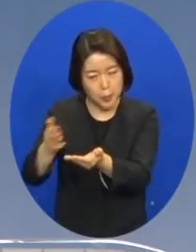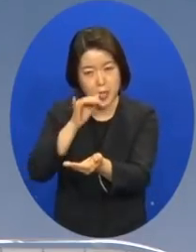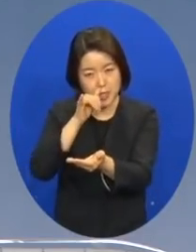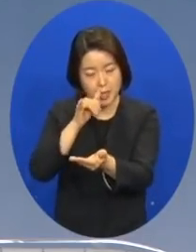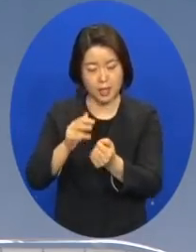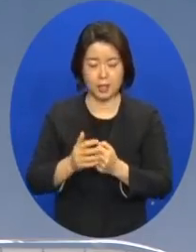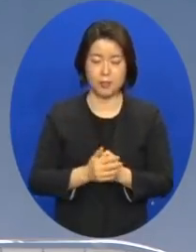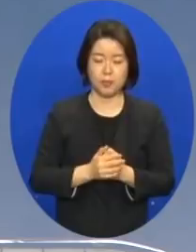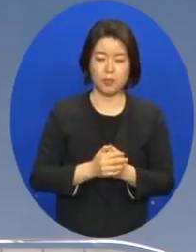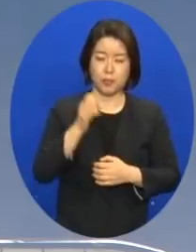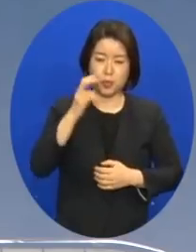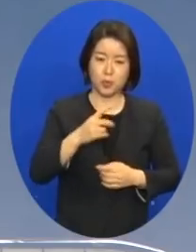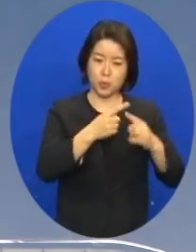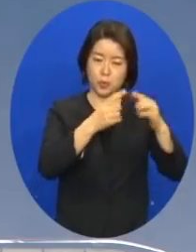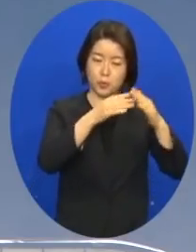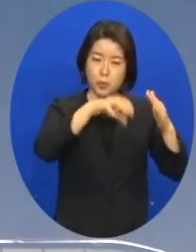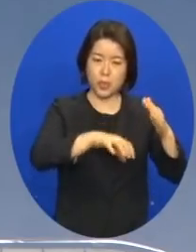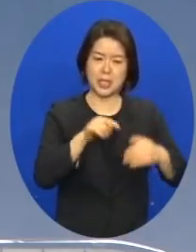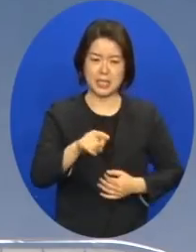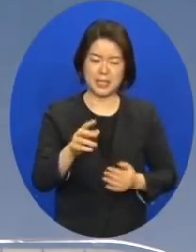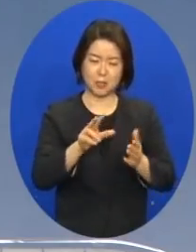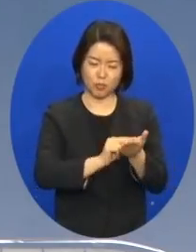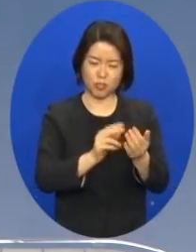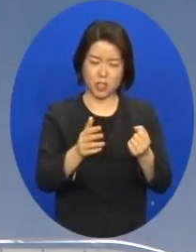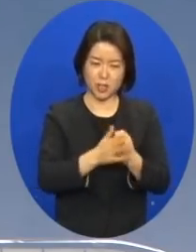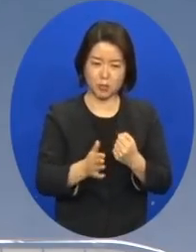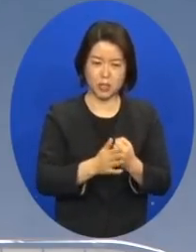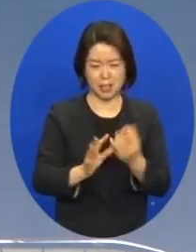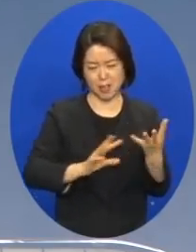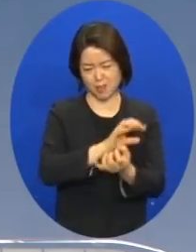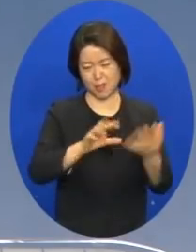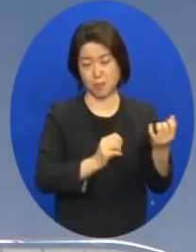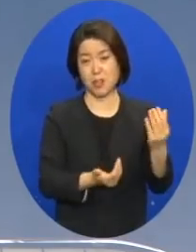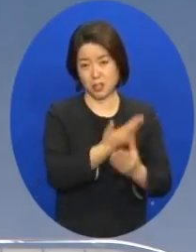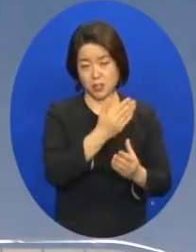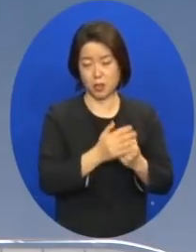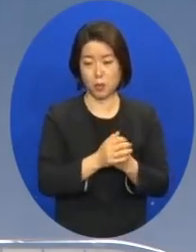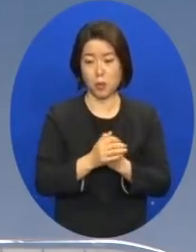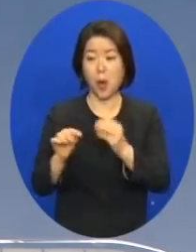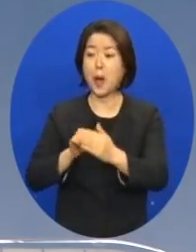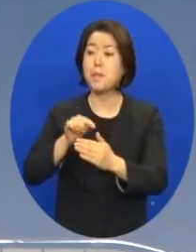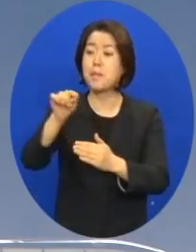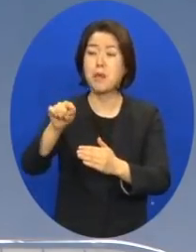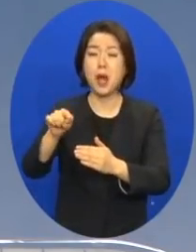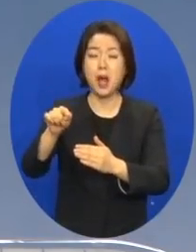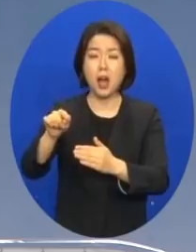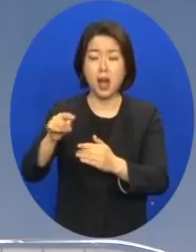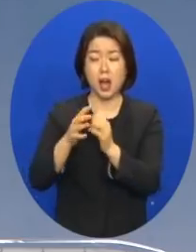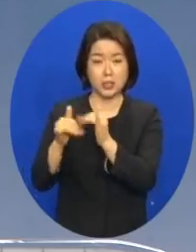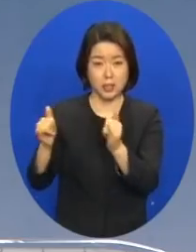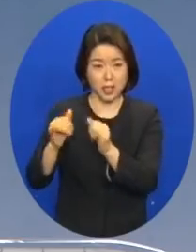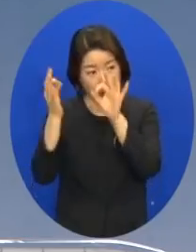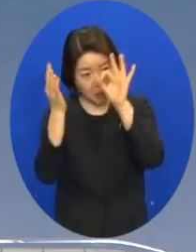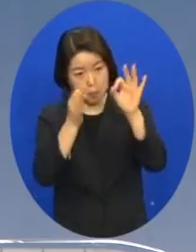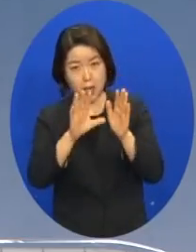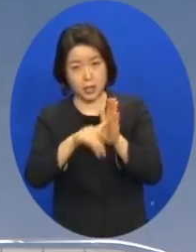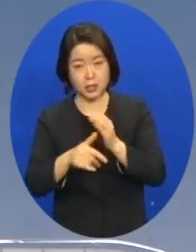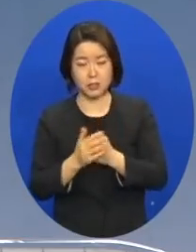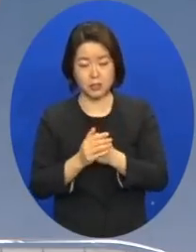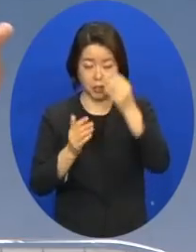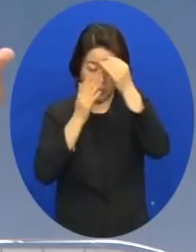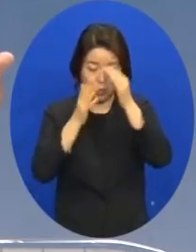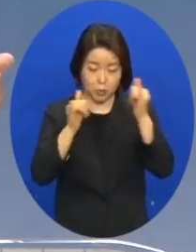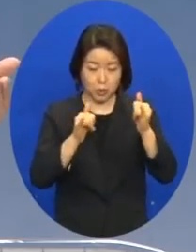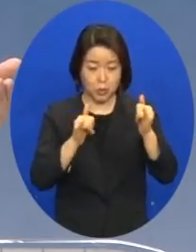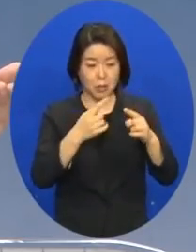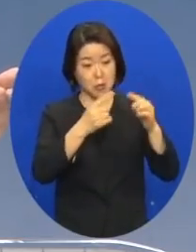때문에 술렁거립니다. 분란이 일어납니다. 또 바깥, 교회 바깥에 있는 사람들이 성도들끼리